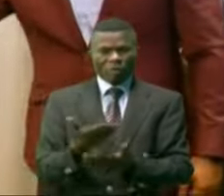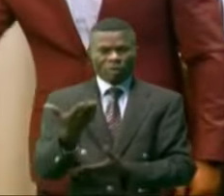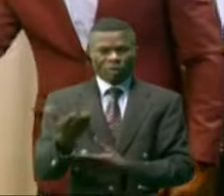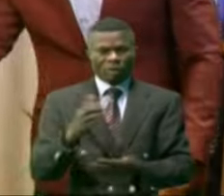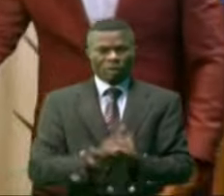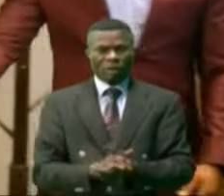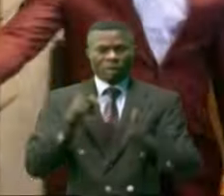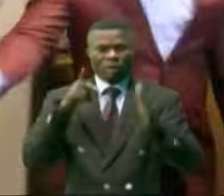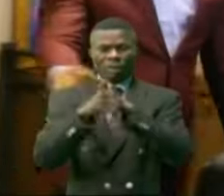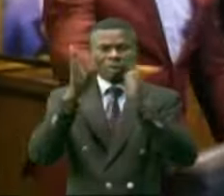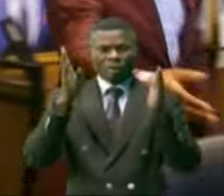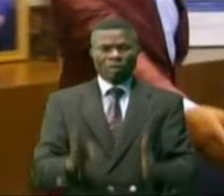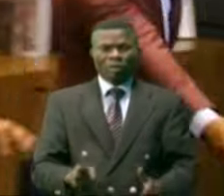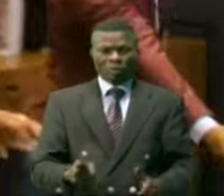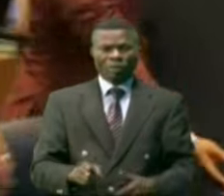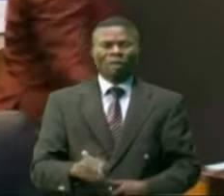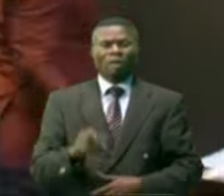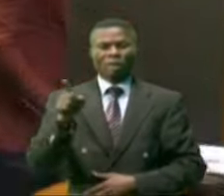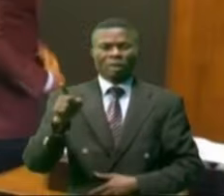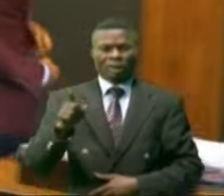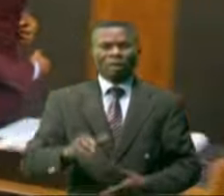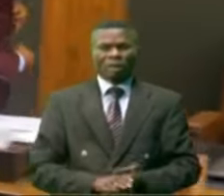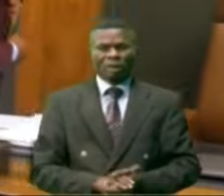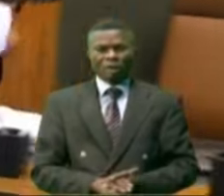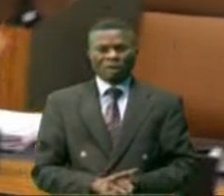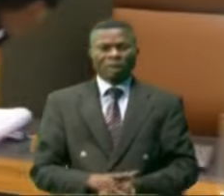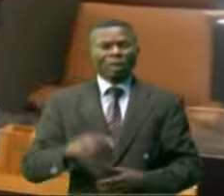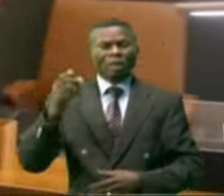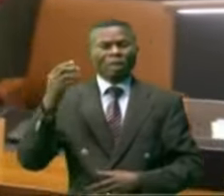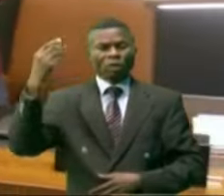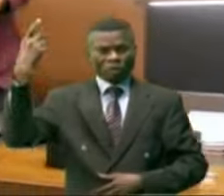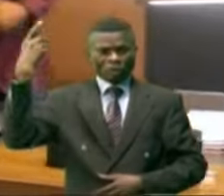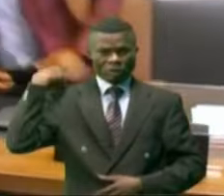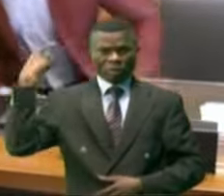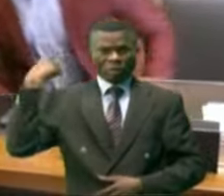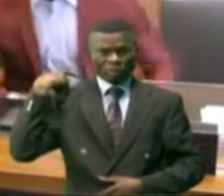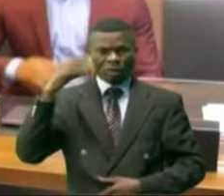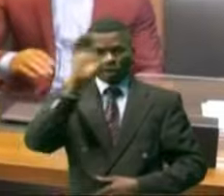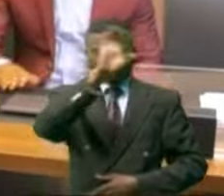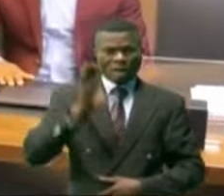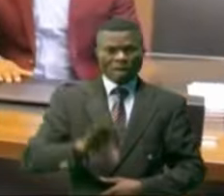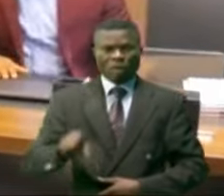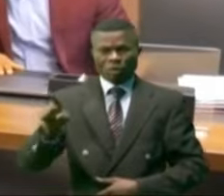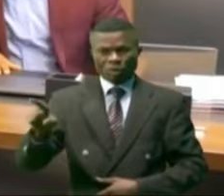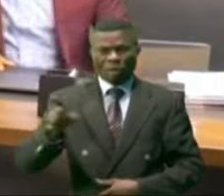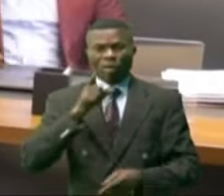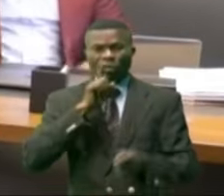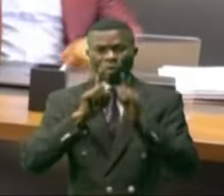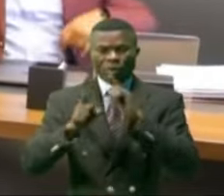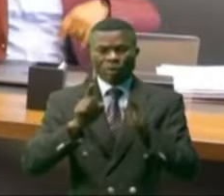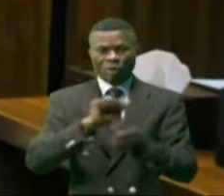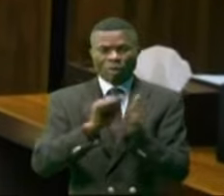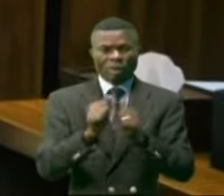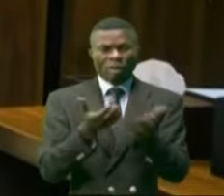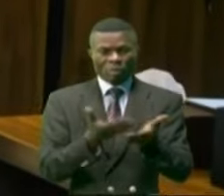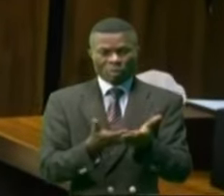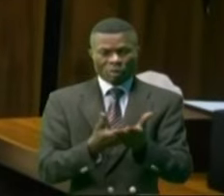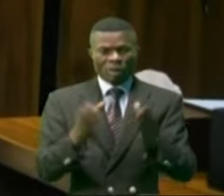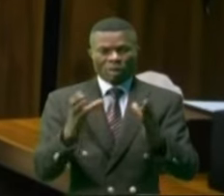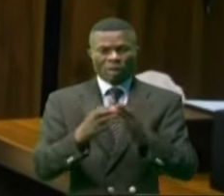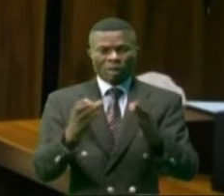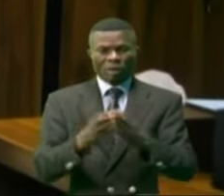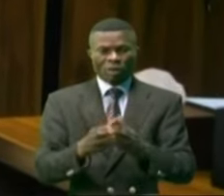prophète Elie Samano, King Sam, notable de cette municipalité, a échangé sur ces sujets avec